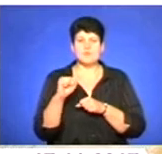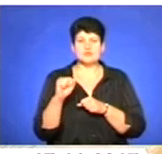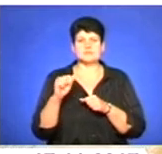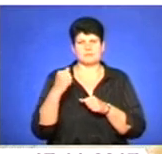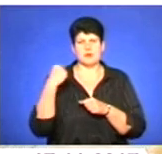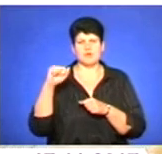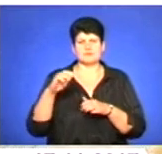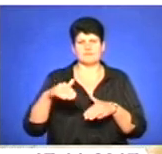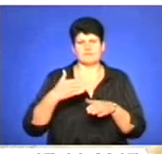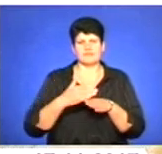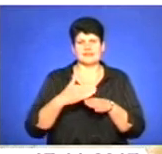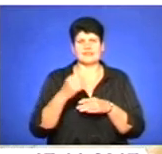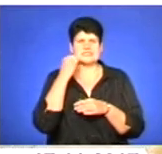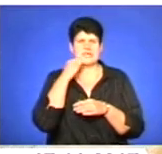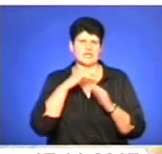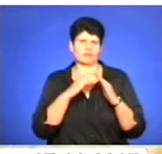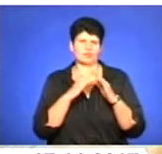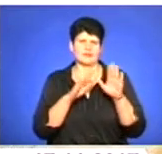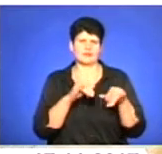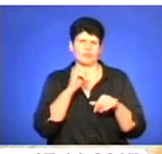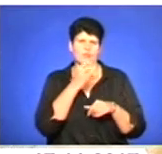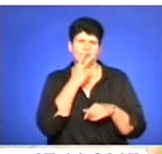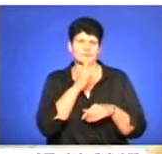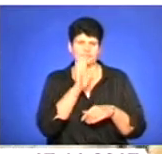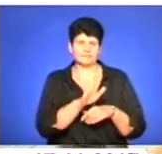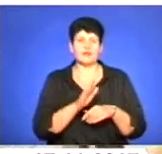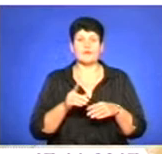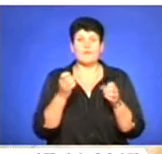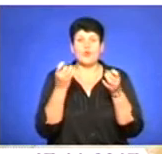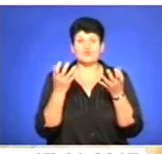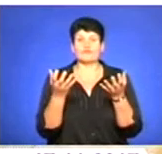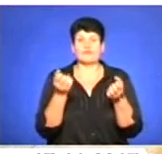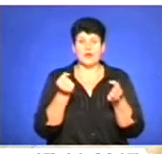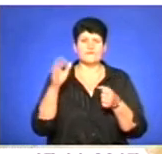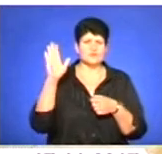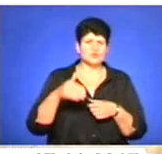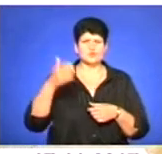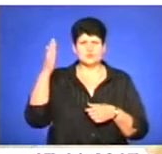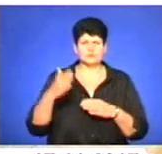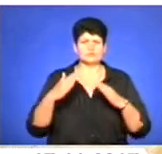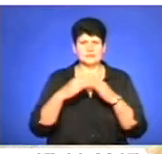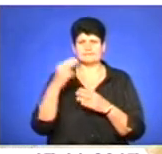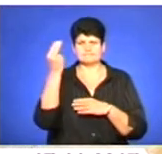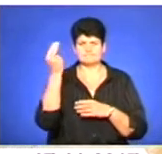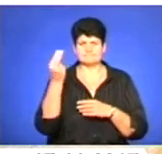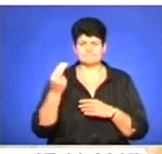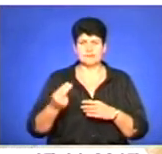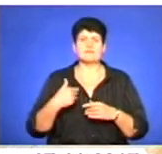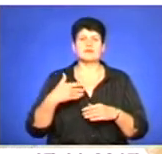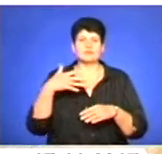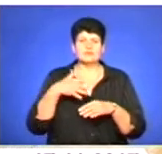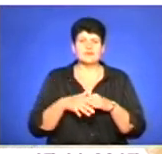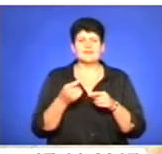якісь такі старі будівлі, які погано виглядають, щоб вони просто взяли і всю стіну розмалювали. Ну, як ви самі догадуєтесь, проект